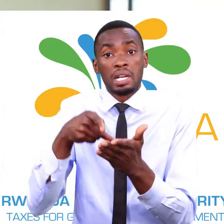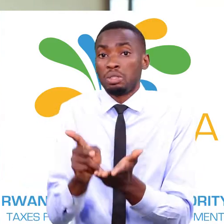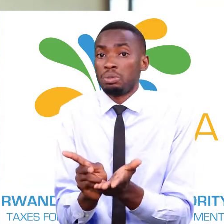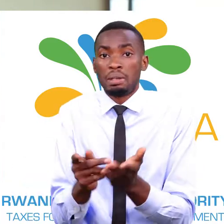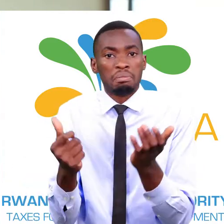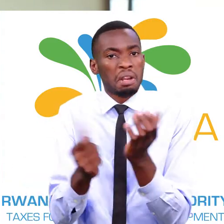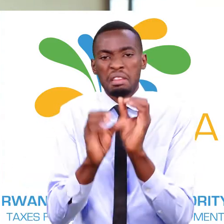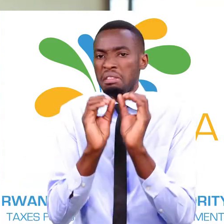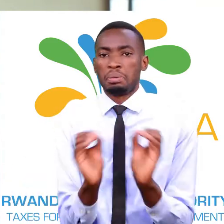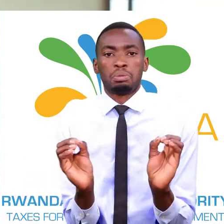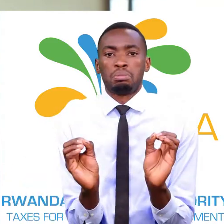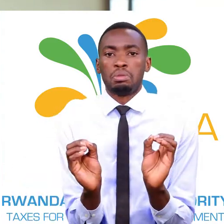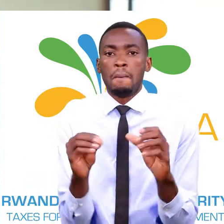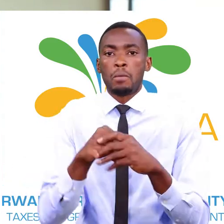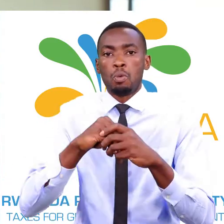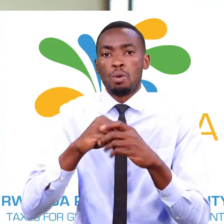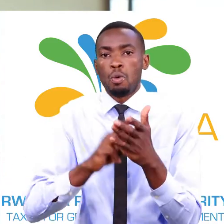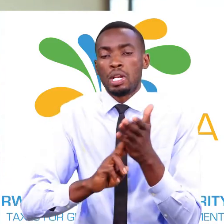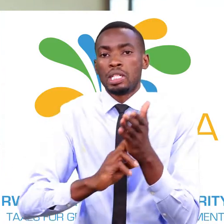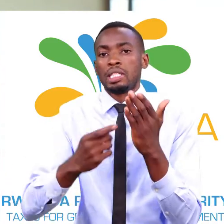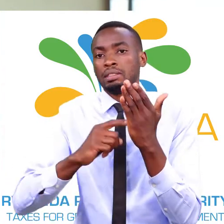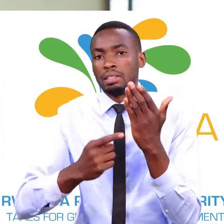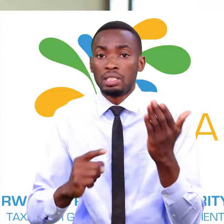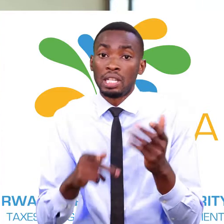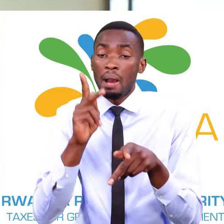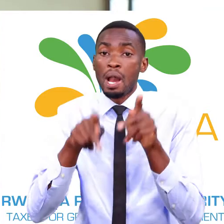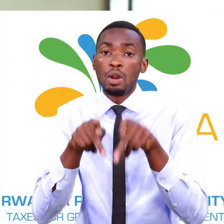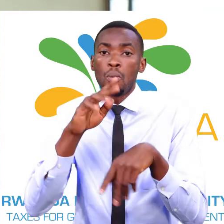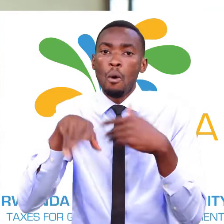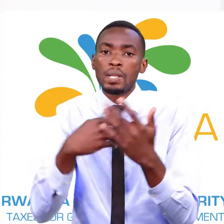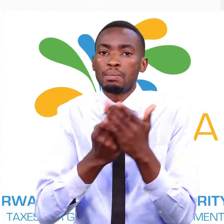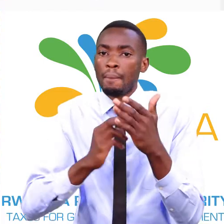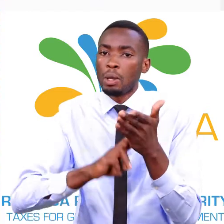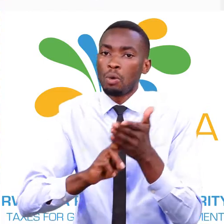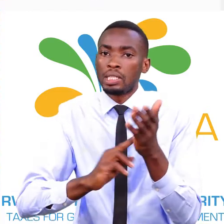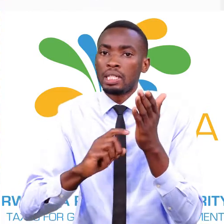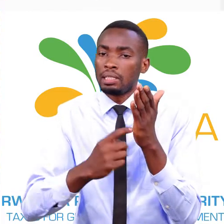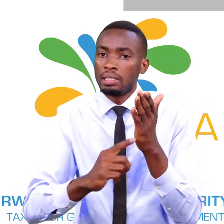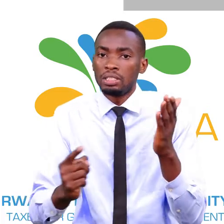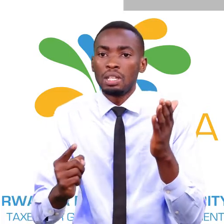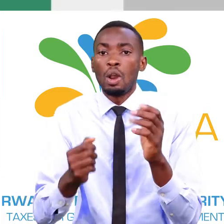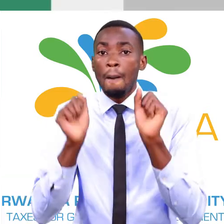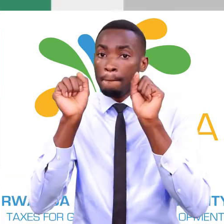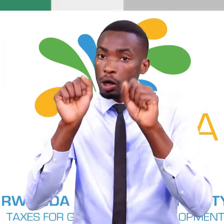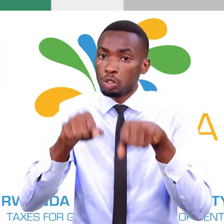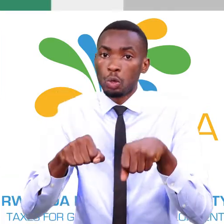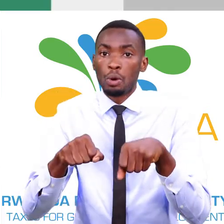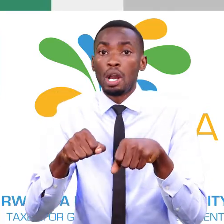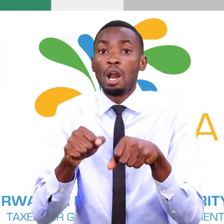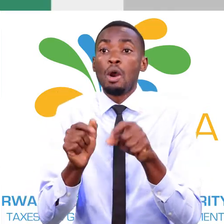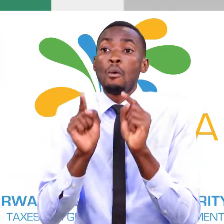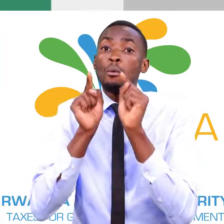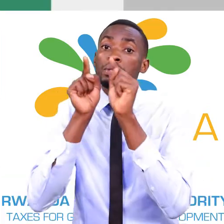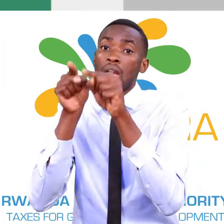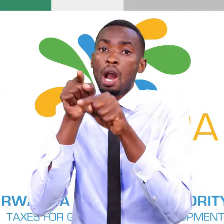ndetse akanawishyura mu buryo bw'ikoranabuhanga rero bakoresha ikoranabuhanga kandi ukeneye ko yafashwa cyangwa se